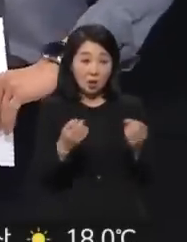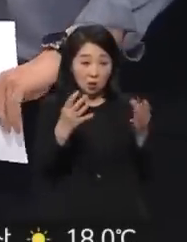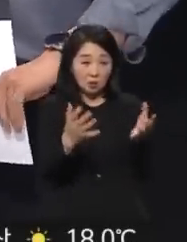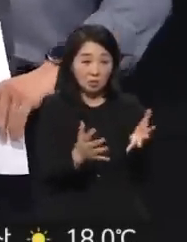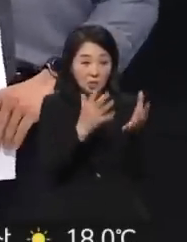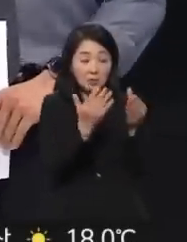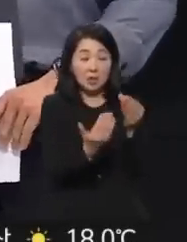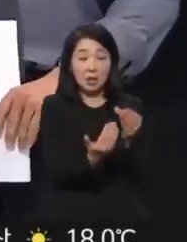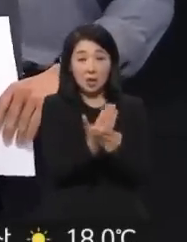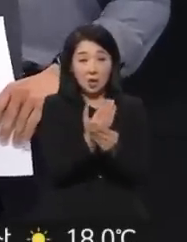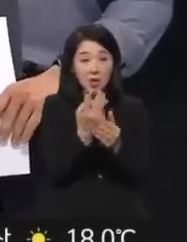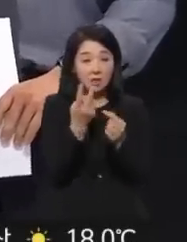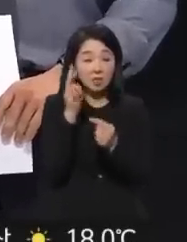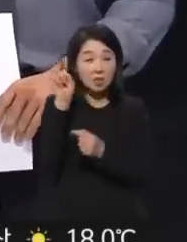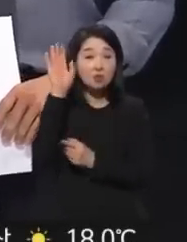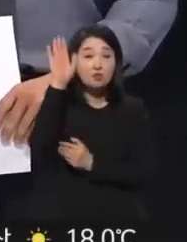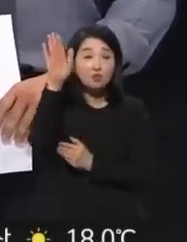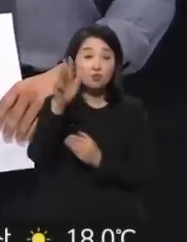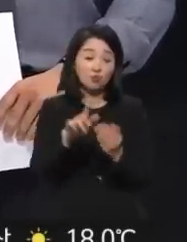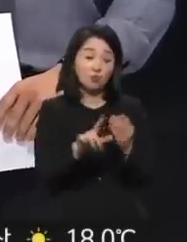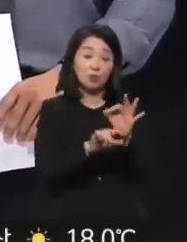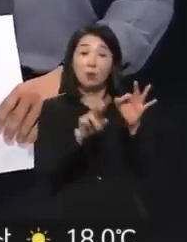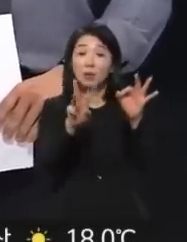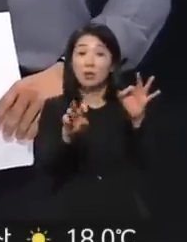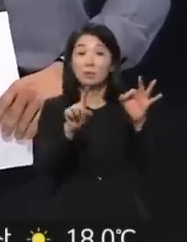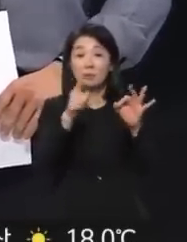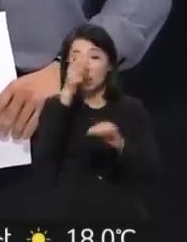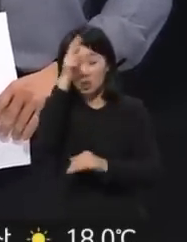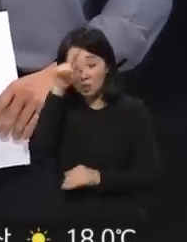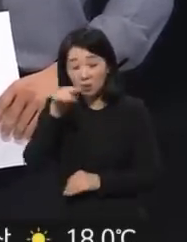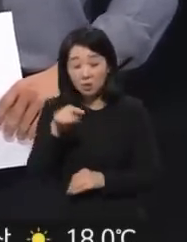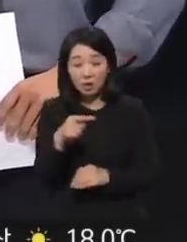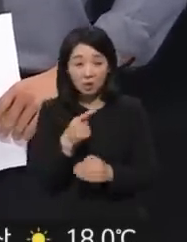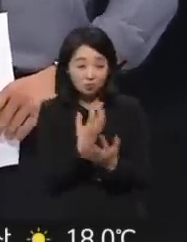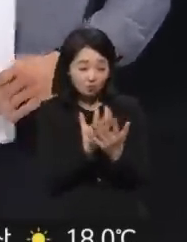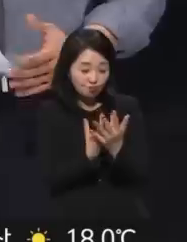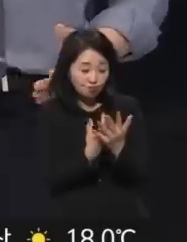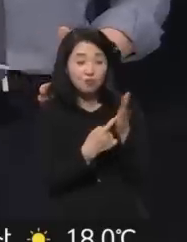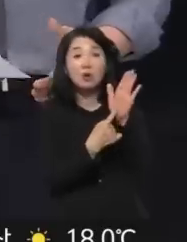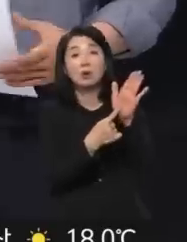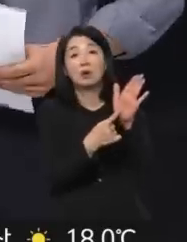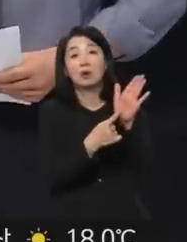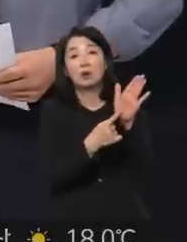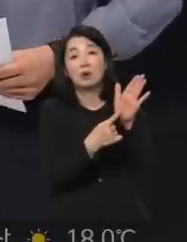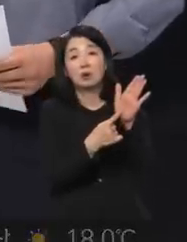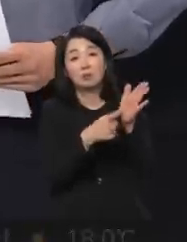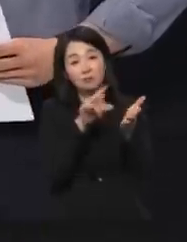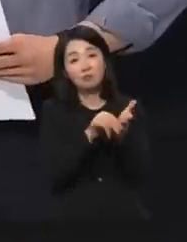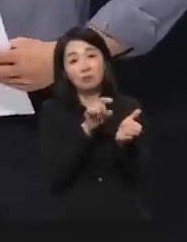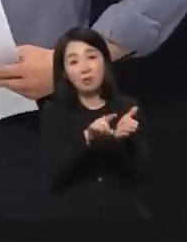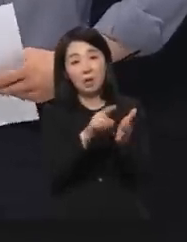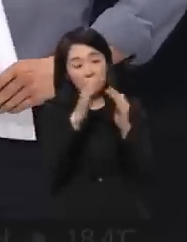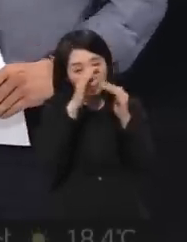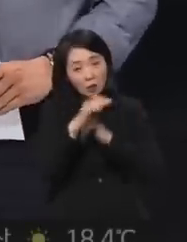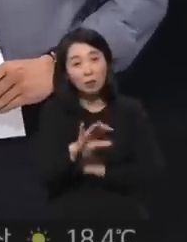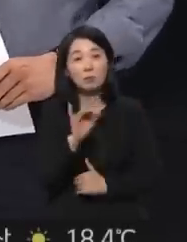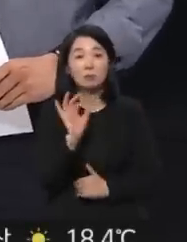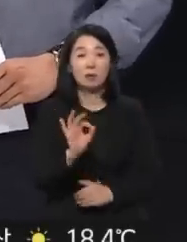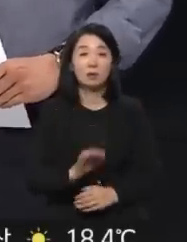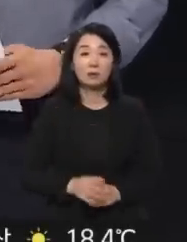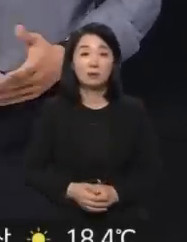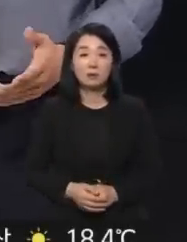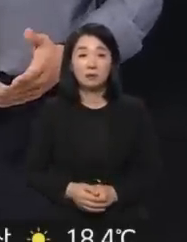발생 이틀 뒤인 지난달 31일 경찰이 생산한 문건이 논란을 낳고 있습니다. 우선 내용부터